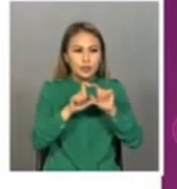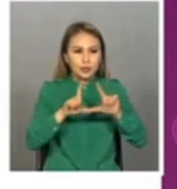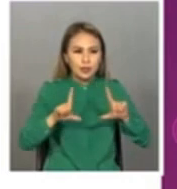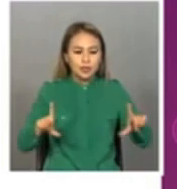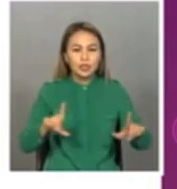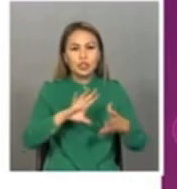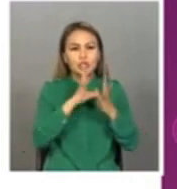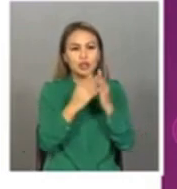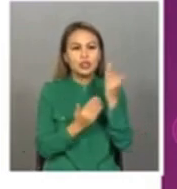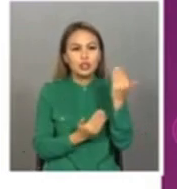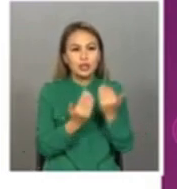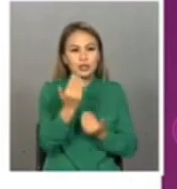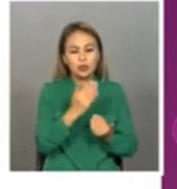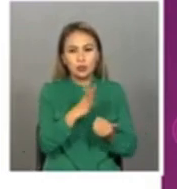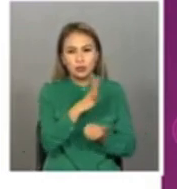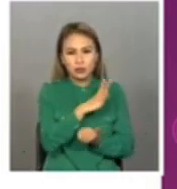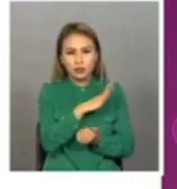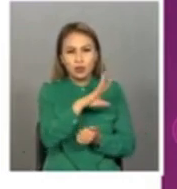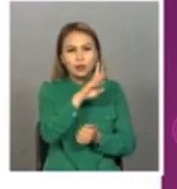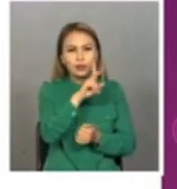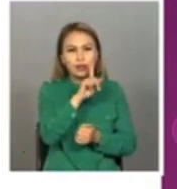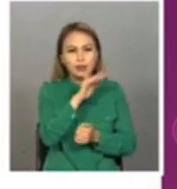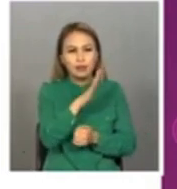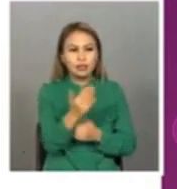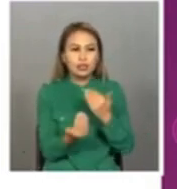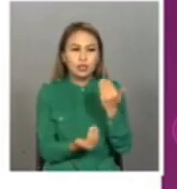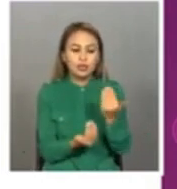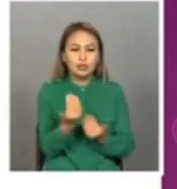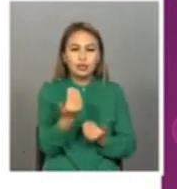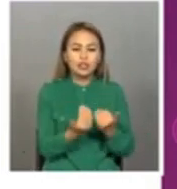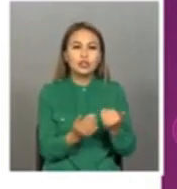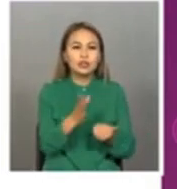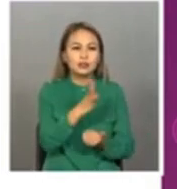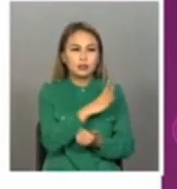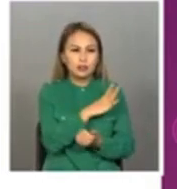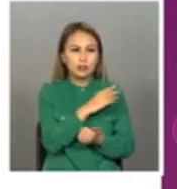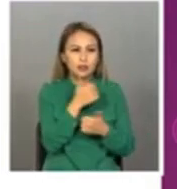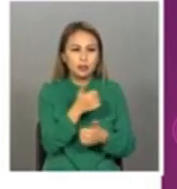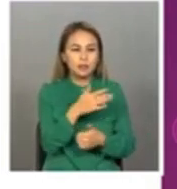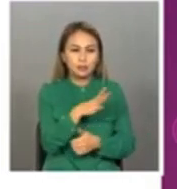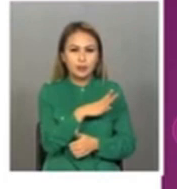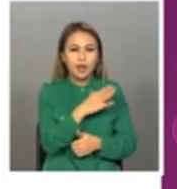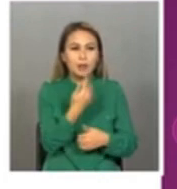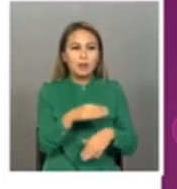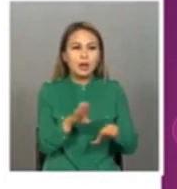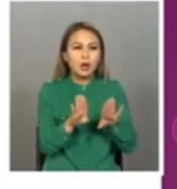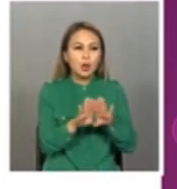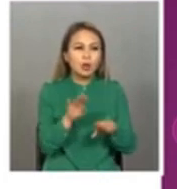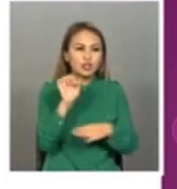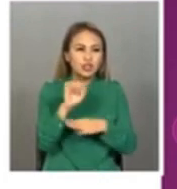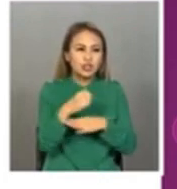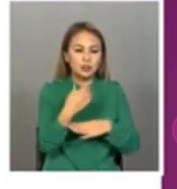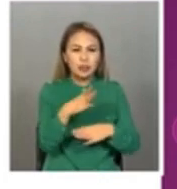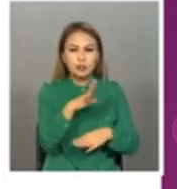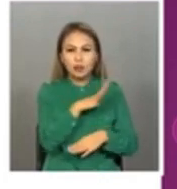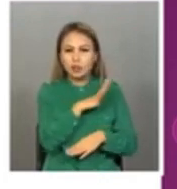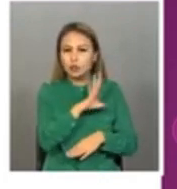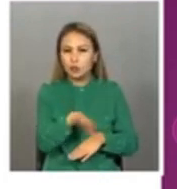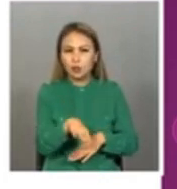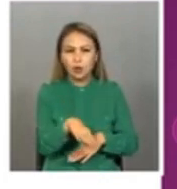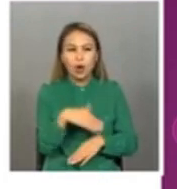мектепте шаңғы жарысы өтті. Талғат шаңғыны жақсы тебетін. Бірақ ол жеңімпаз болған